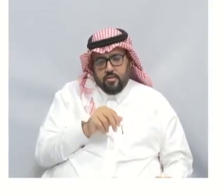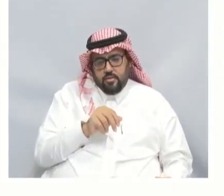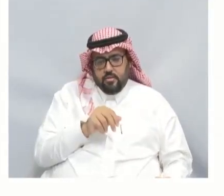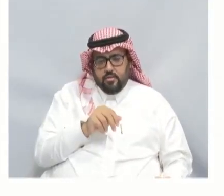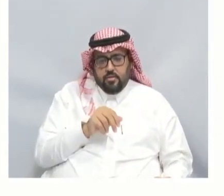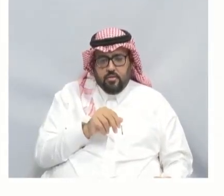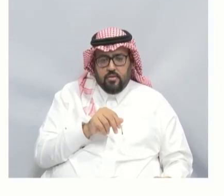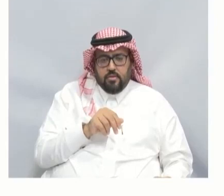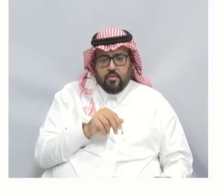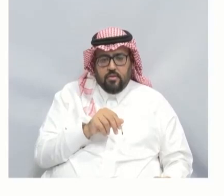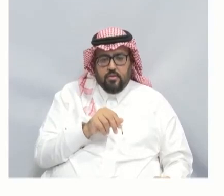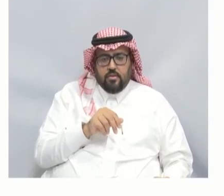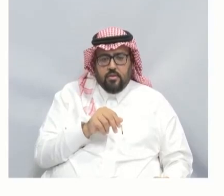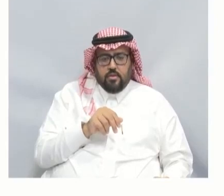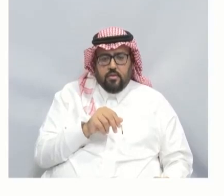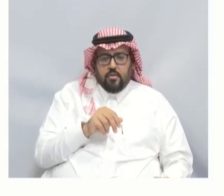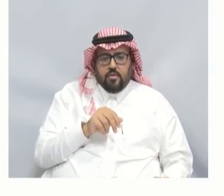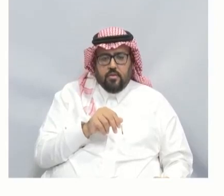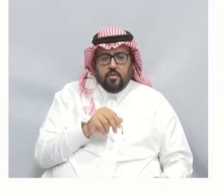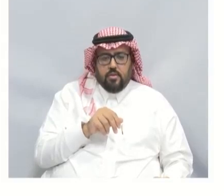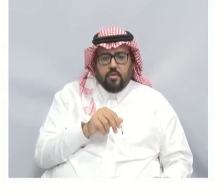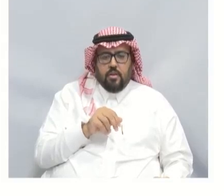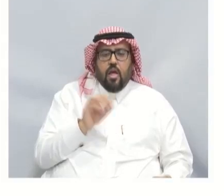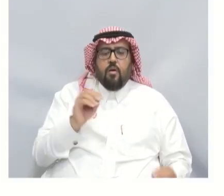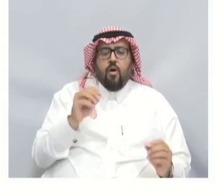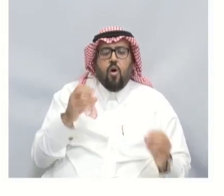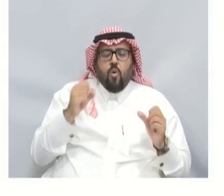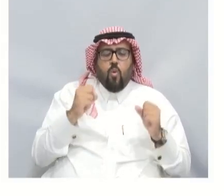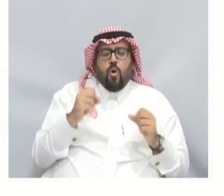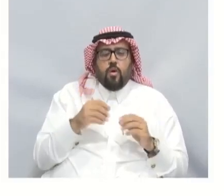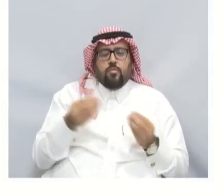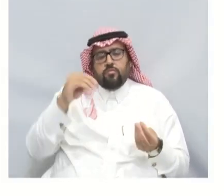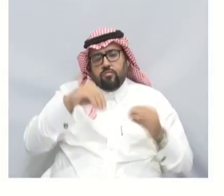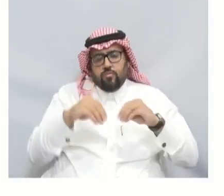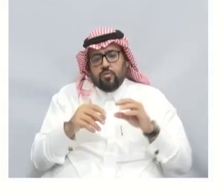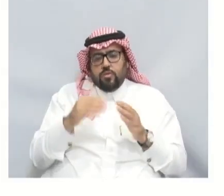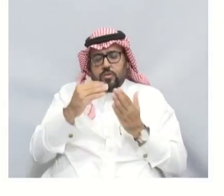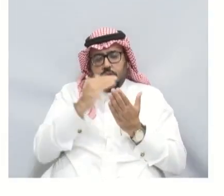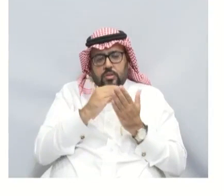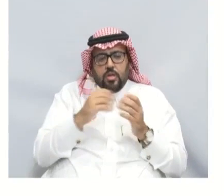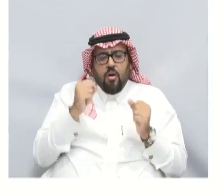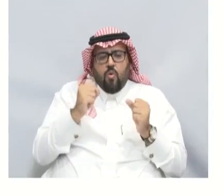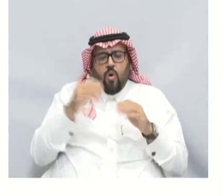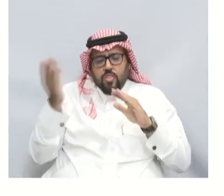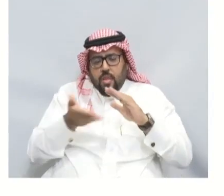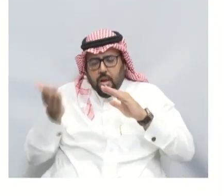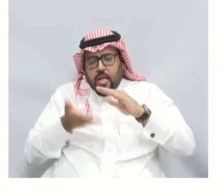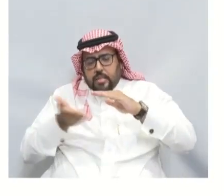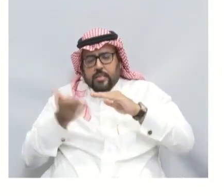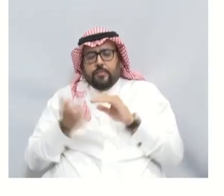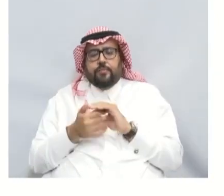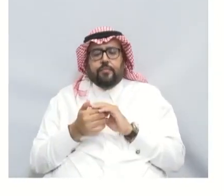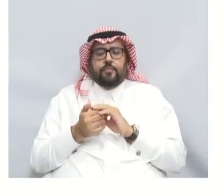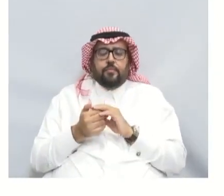الدرعية. الدرعية أكبر البراكين حجما، تتكون نتيجة تراكم طبقات من البازلت فوق بعضها